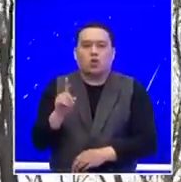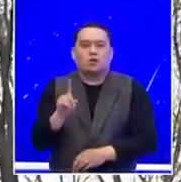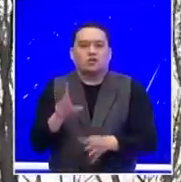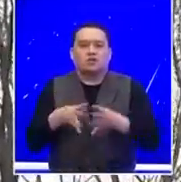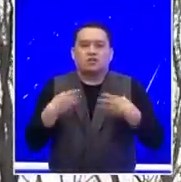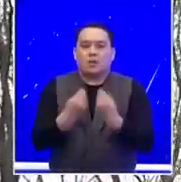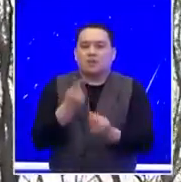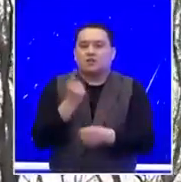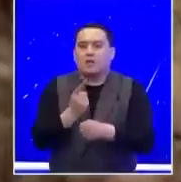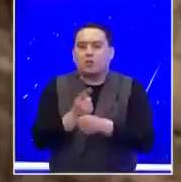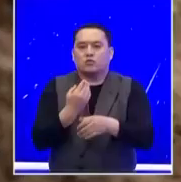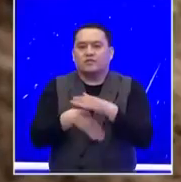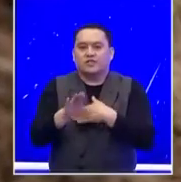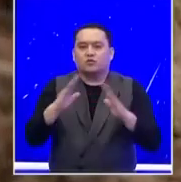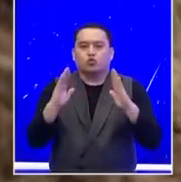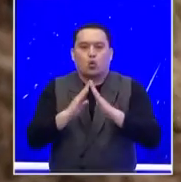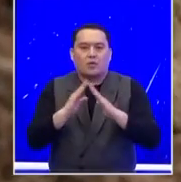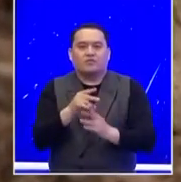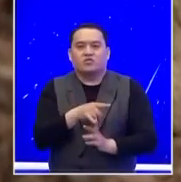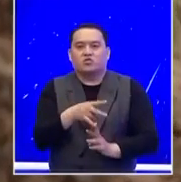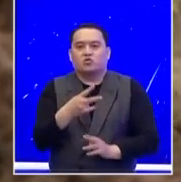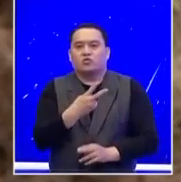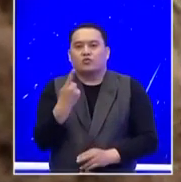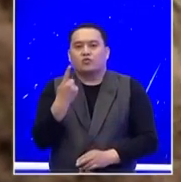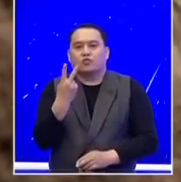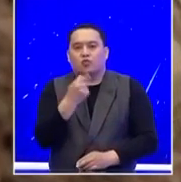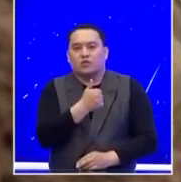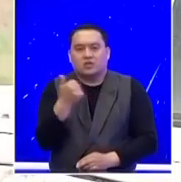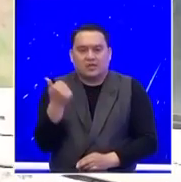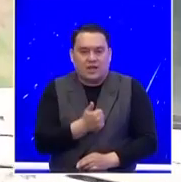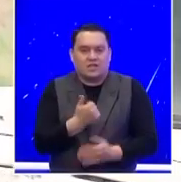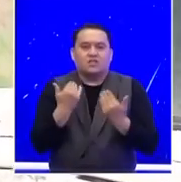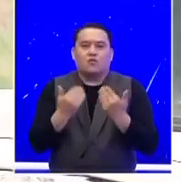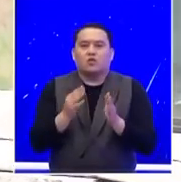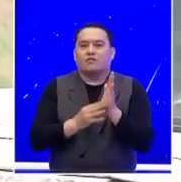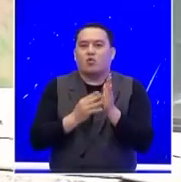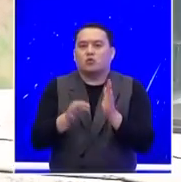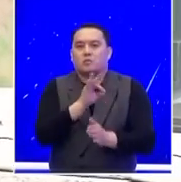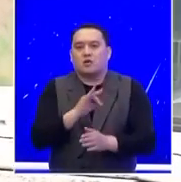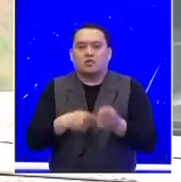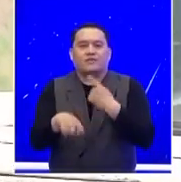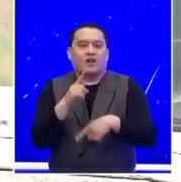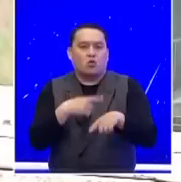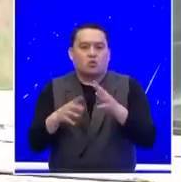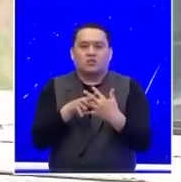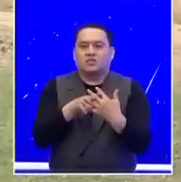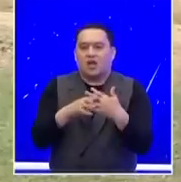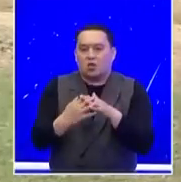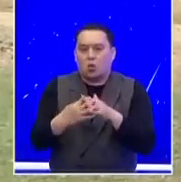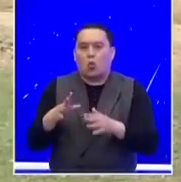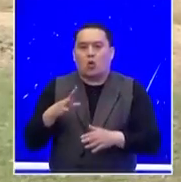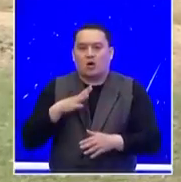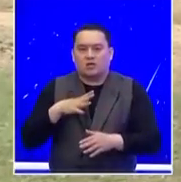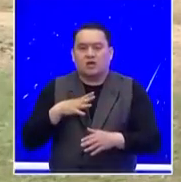их семьям запрещено выходить из дома в течение двух недель. На сегодняшний день более 90% вернувшихся в родное село